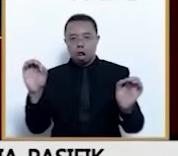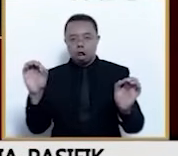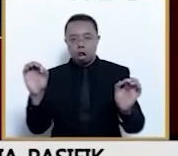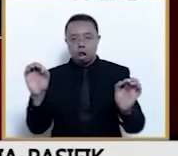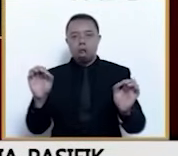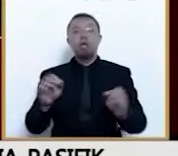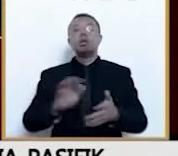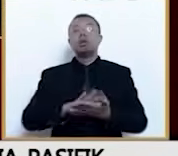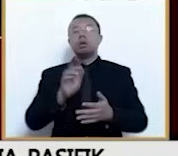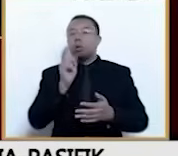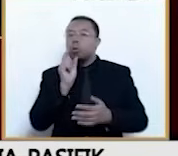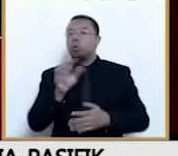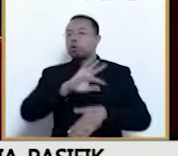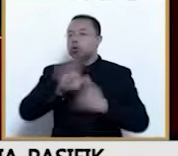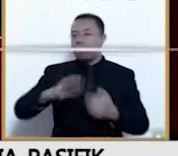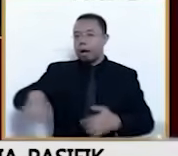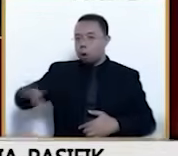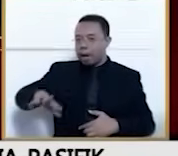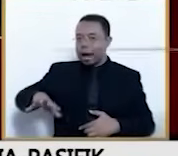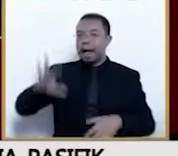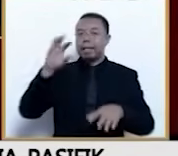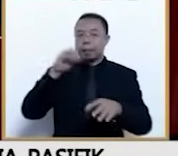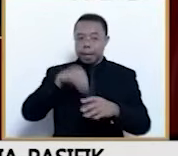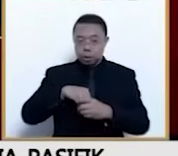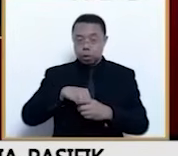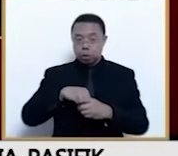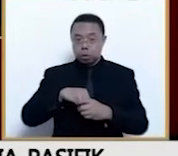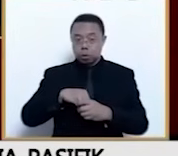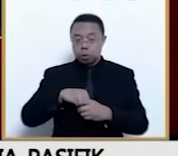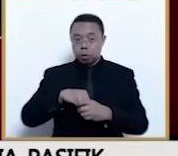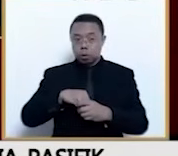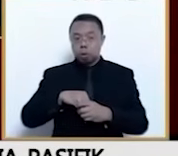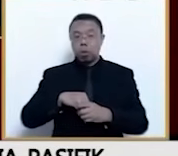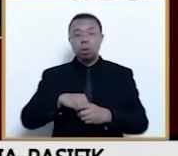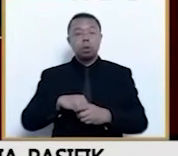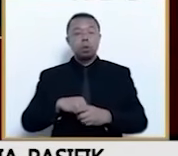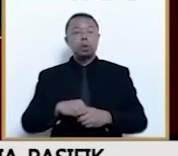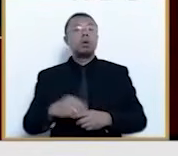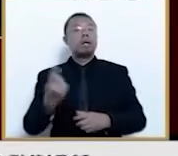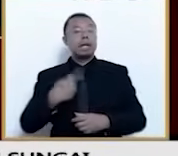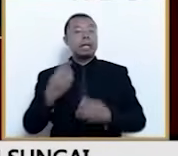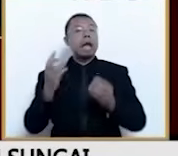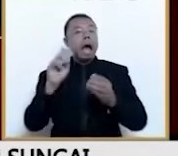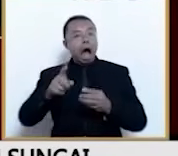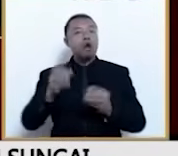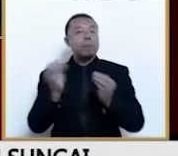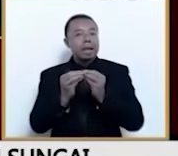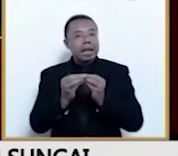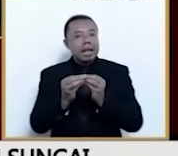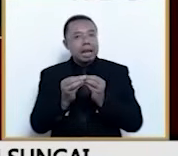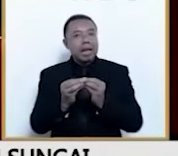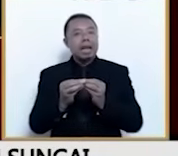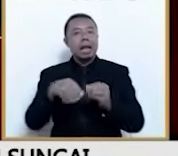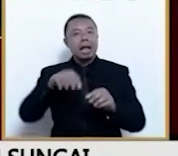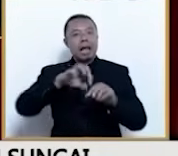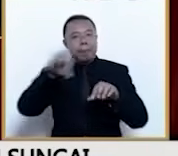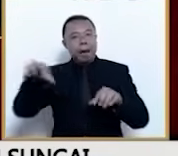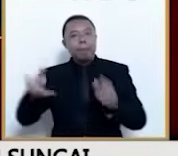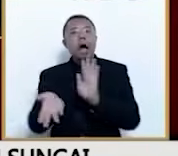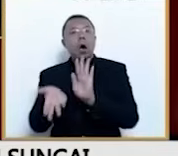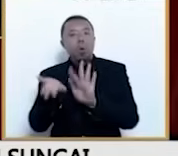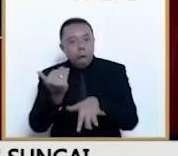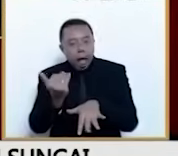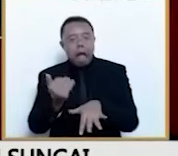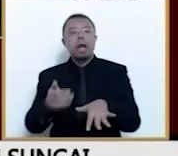kepada setiap rumah tangga. Bahkan kita juga perlu ada daur ulang yang saya kira bisa